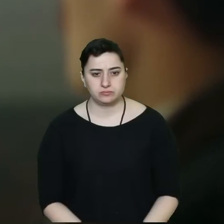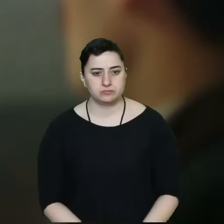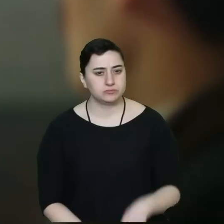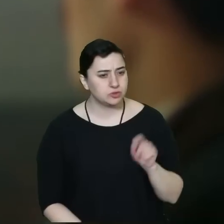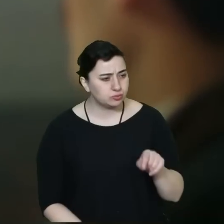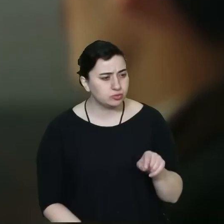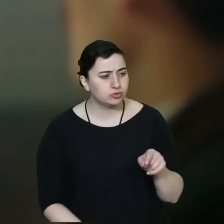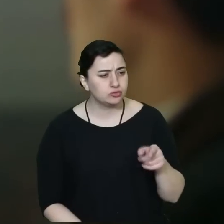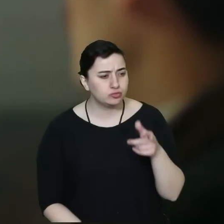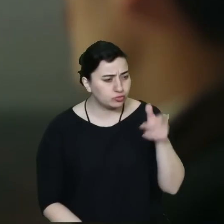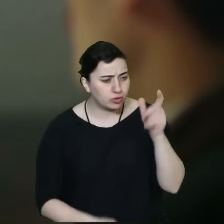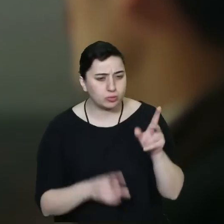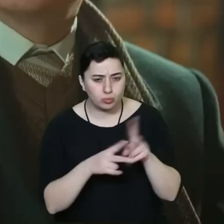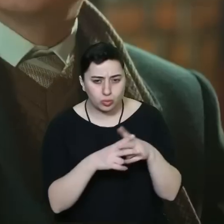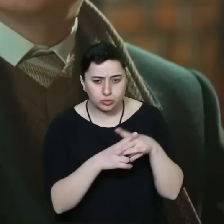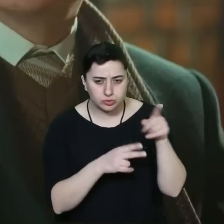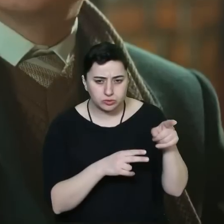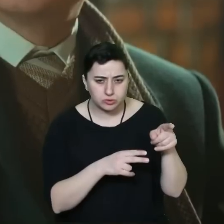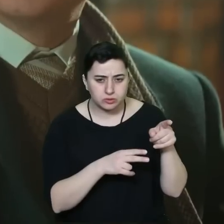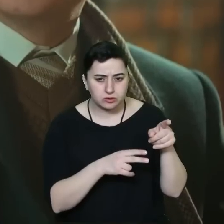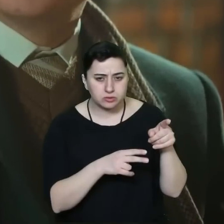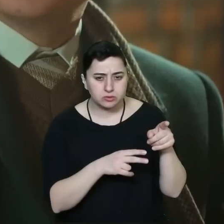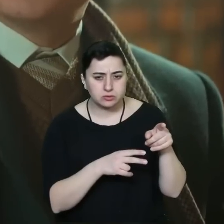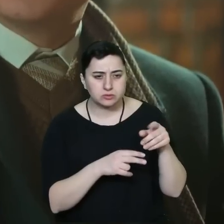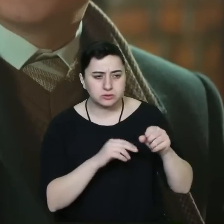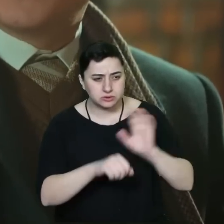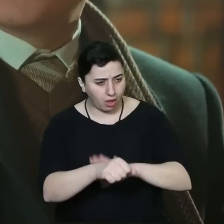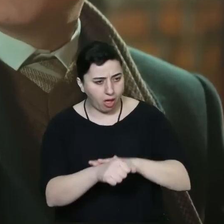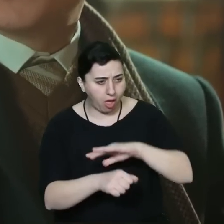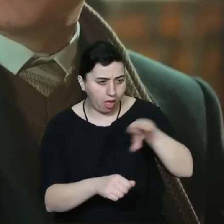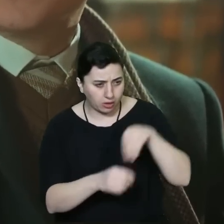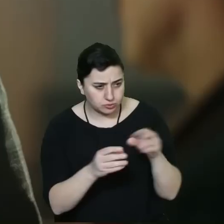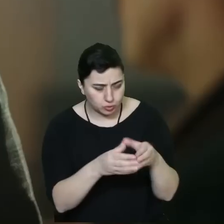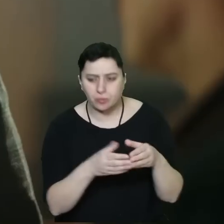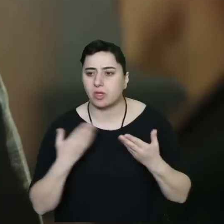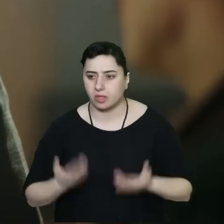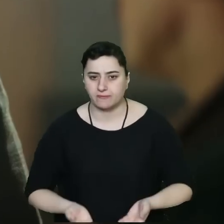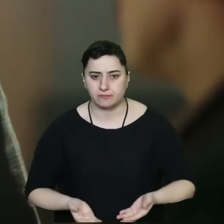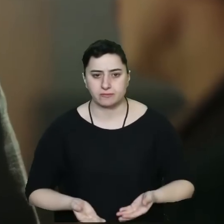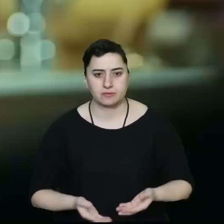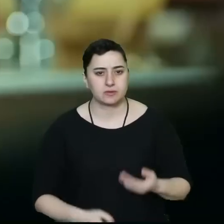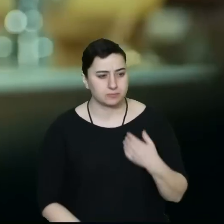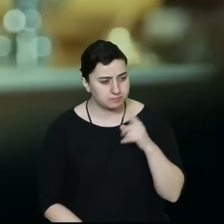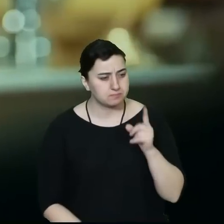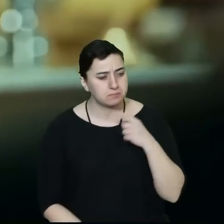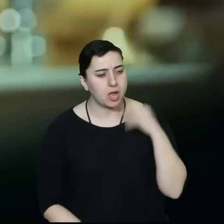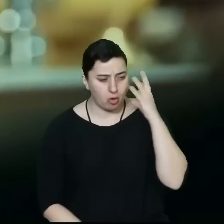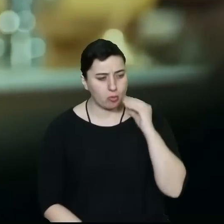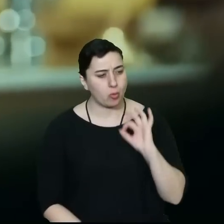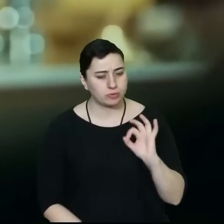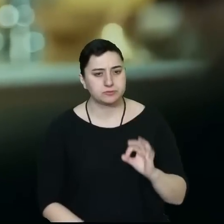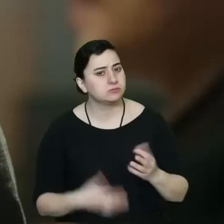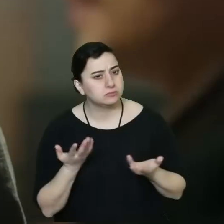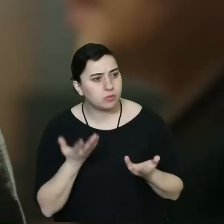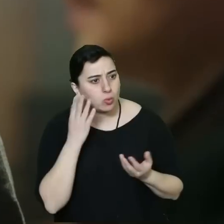Bu vurulan polis kol birliğiydi değil mi? Sağcılardı. Hı, öyle söylemişlerdi. Ben öğreneceğim bunu.